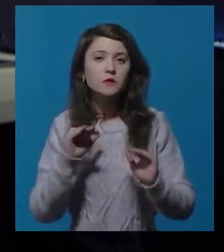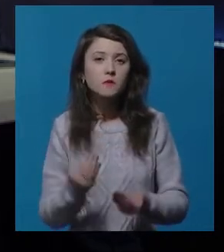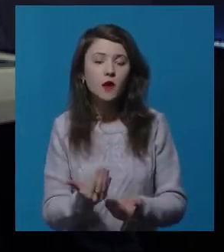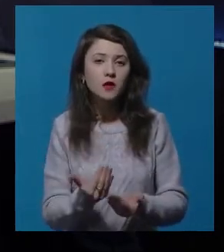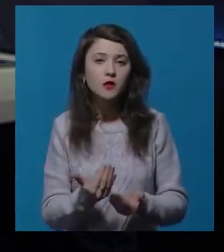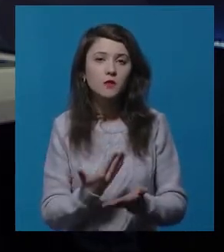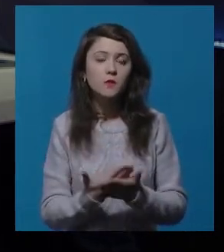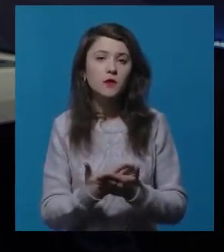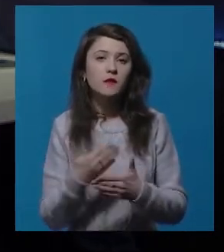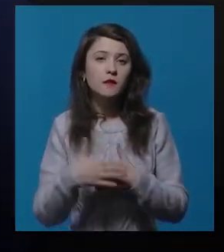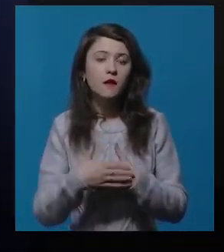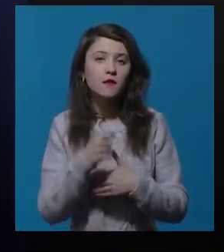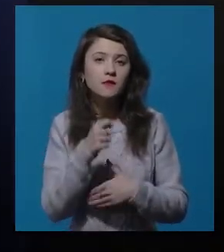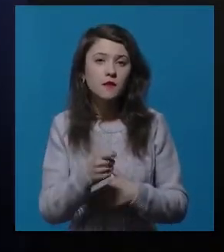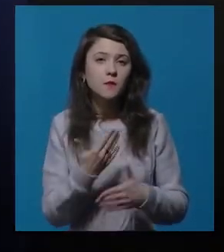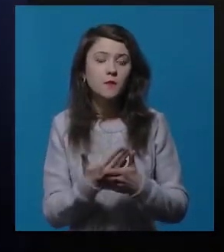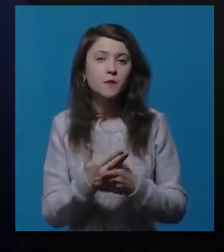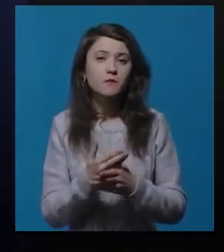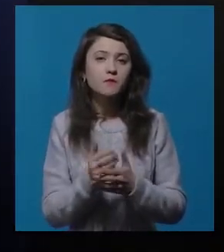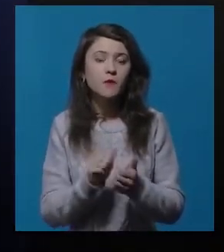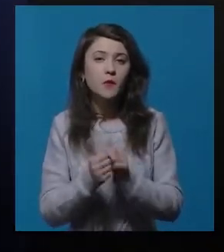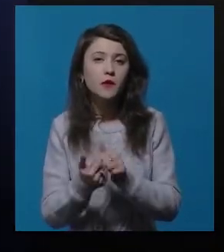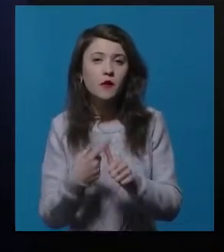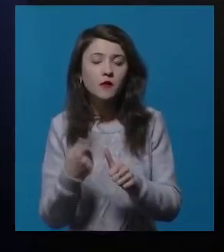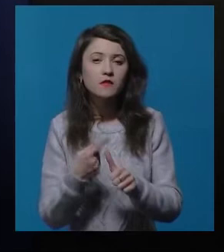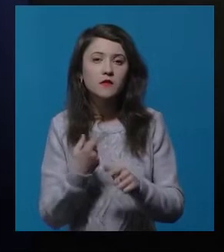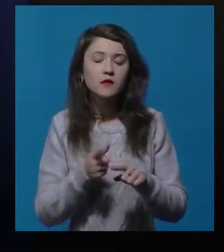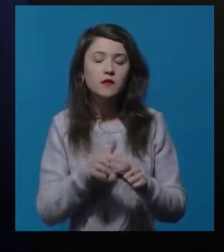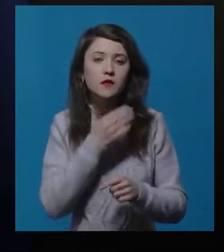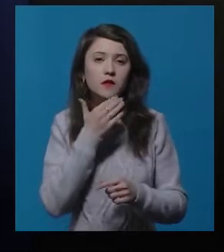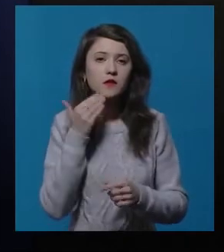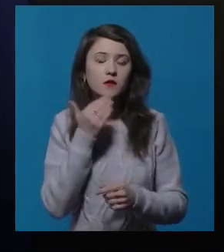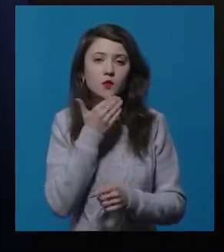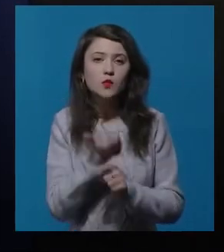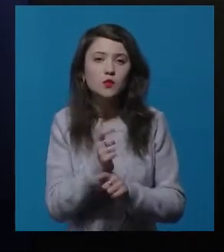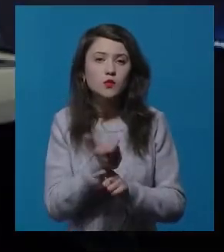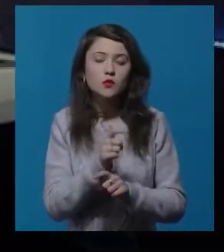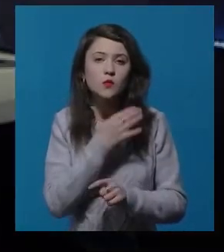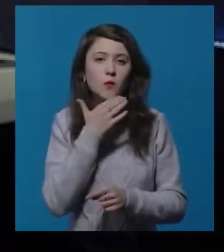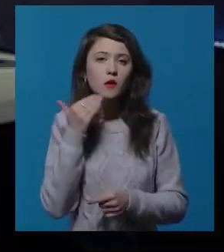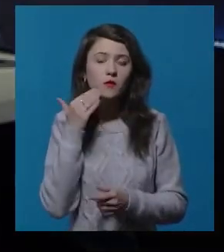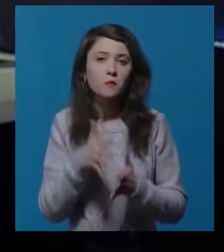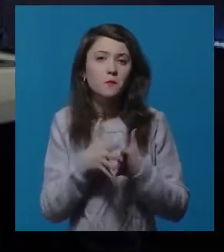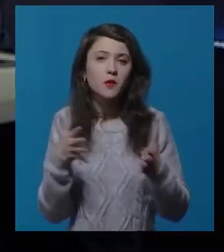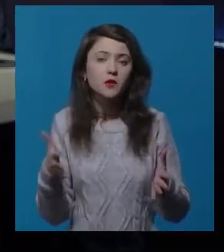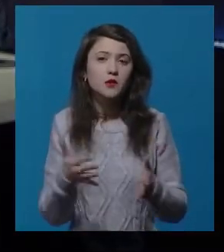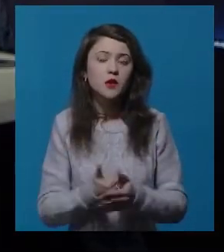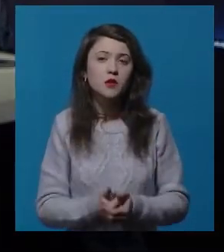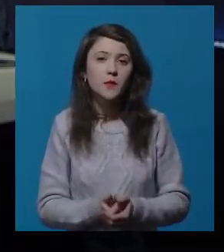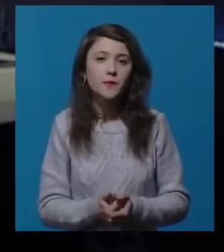там статті, перекваліфіковано злочини. Це тисячі і тисячі, я ж кажу, більше